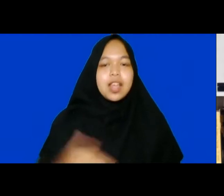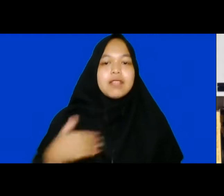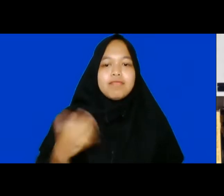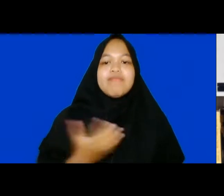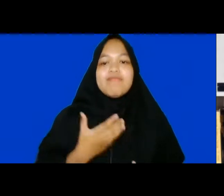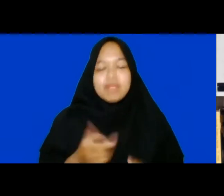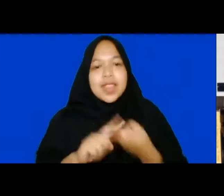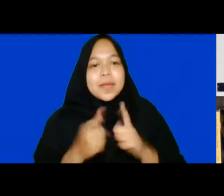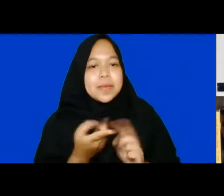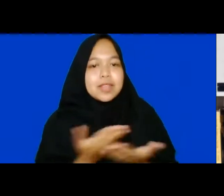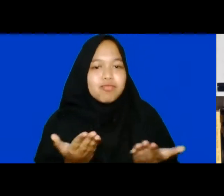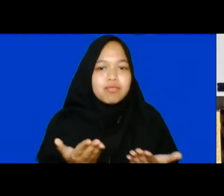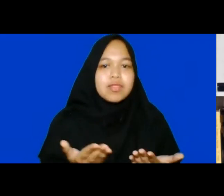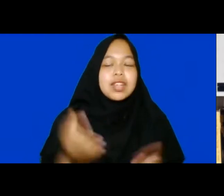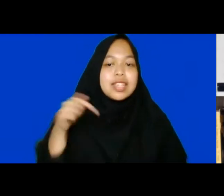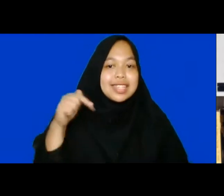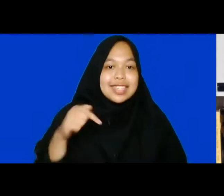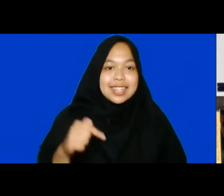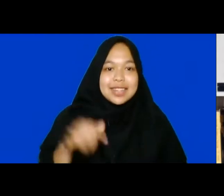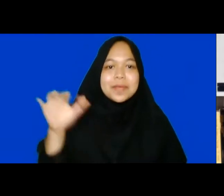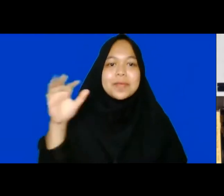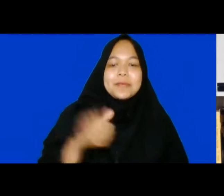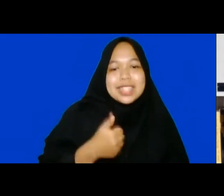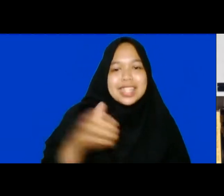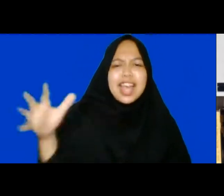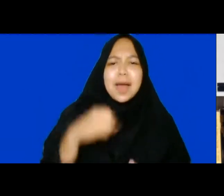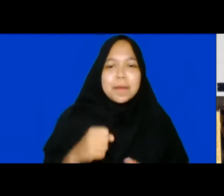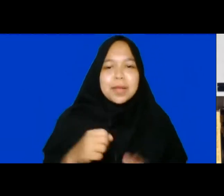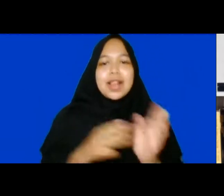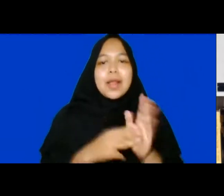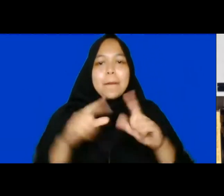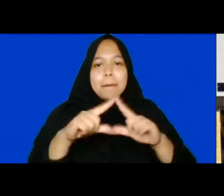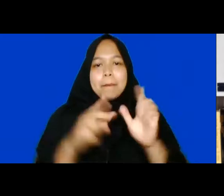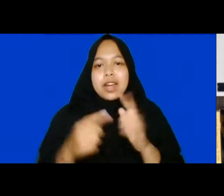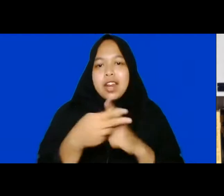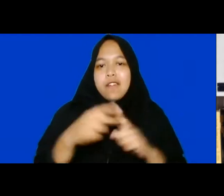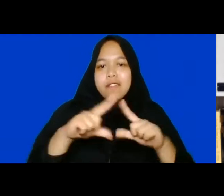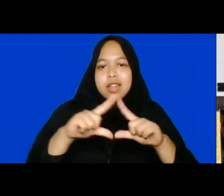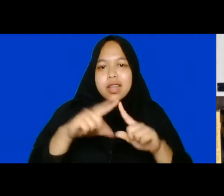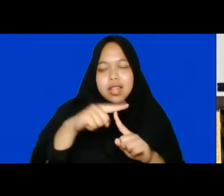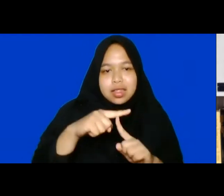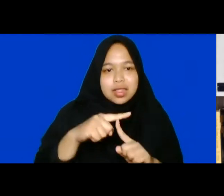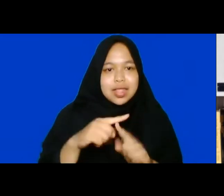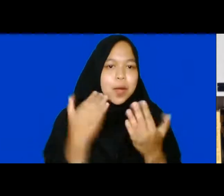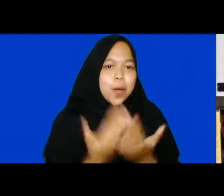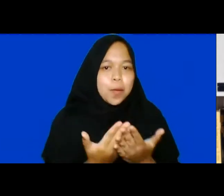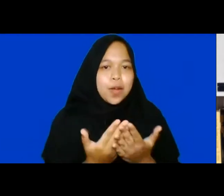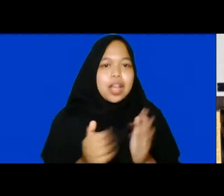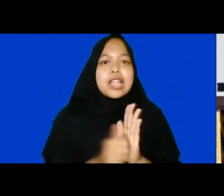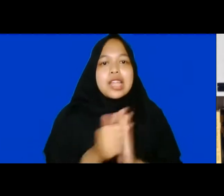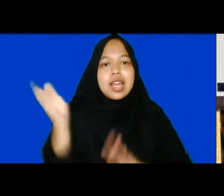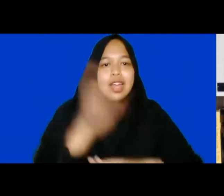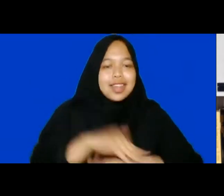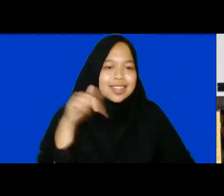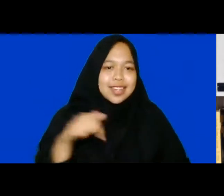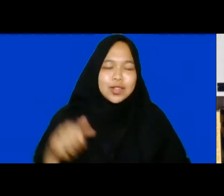di sini semuanya bisa mengambil manfaat pada dari kegiatan ini dan semoga kegiatan berlangsung dengan sukses ya. Terima kasih